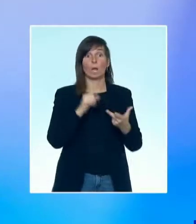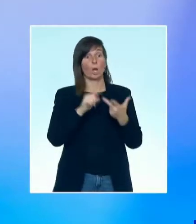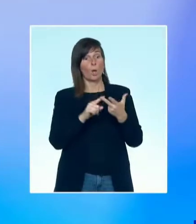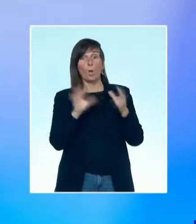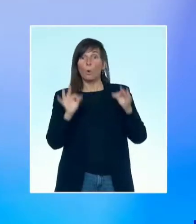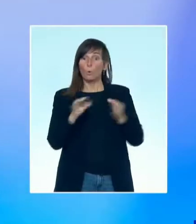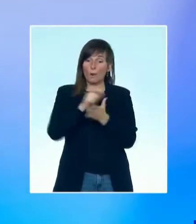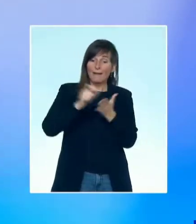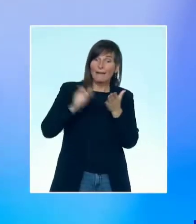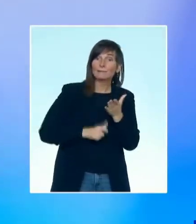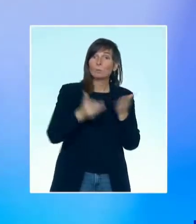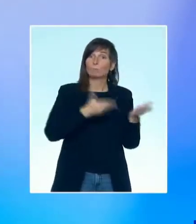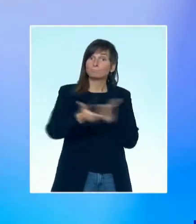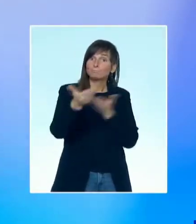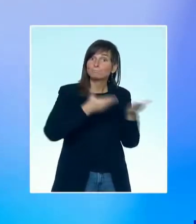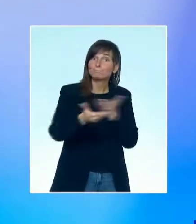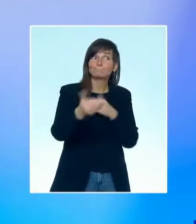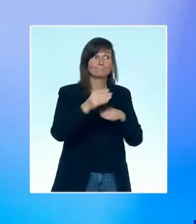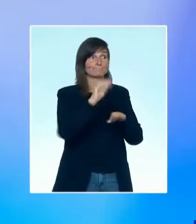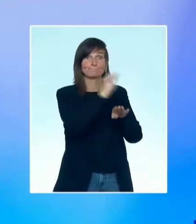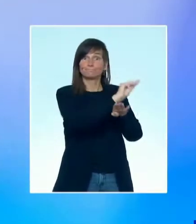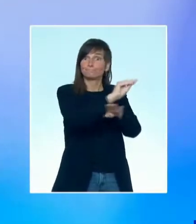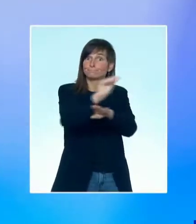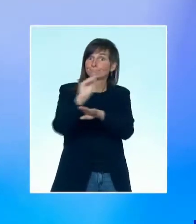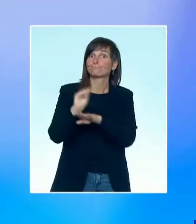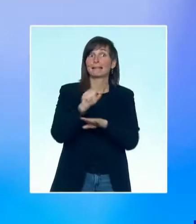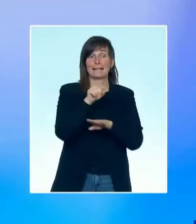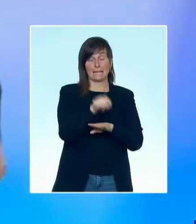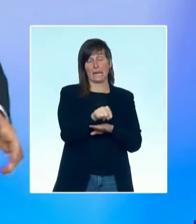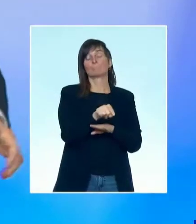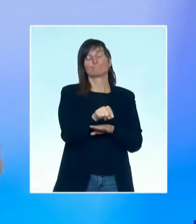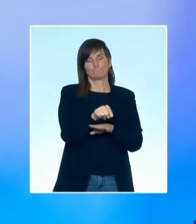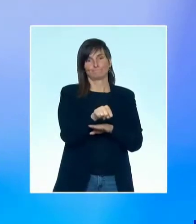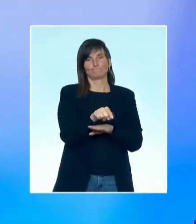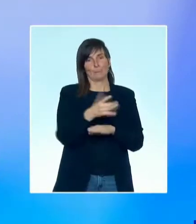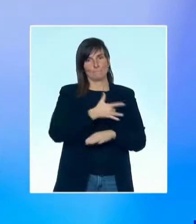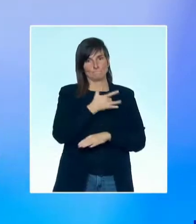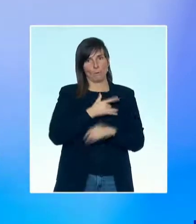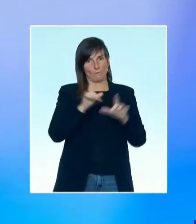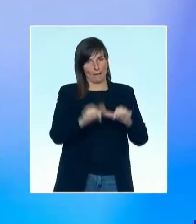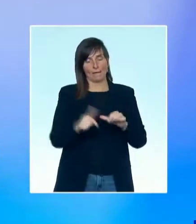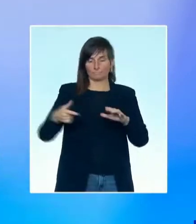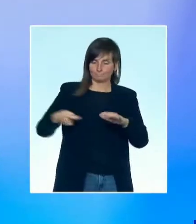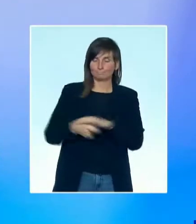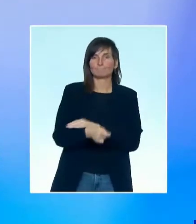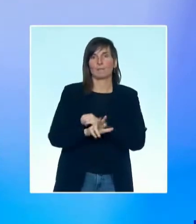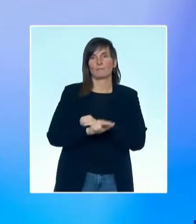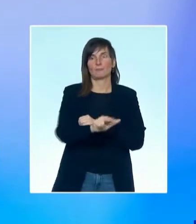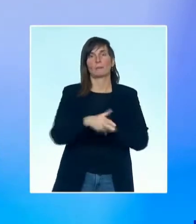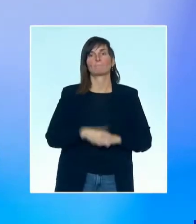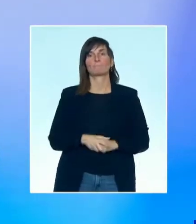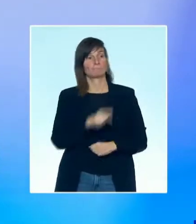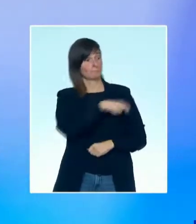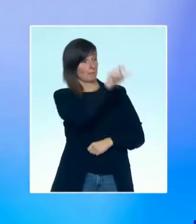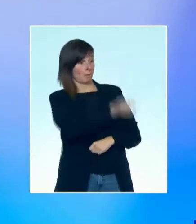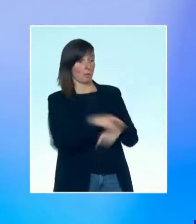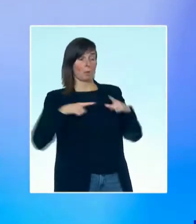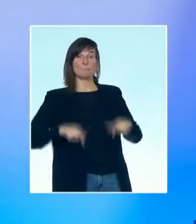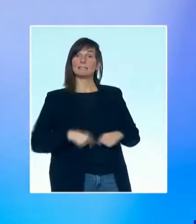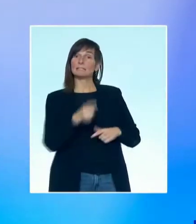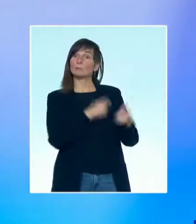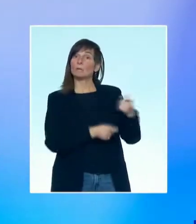traiteurs qui subiront les effets de nos mesures. J'ai demandé au ministre de l'Économie, Bruno Le